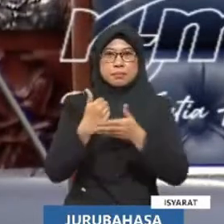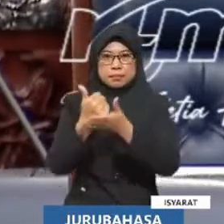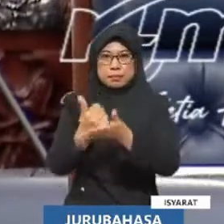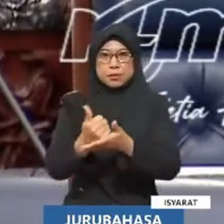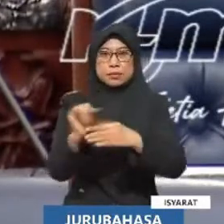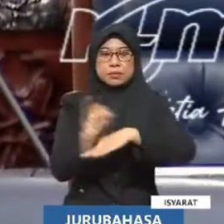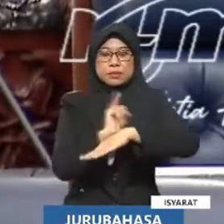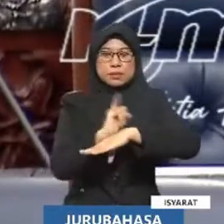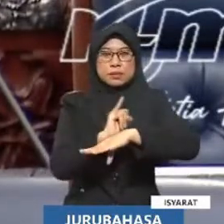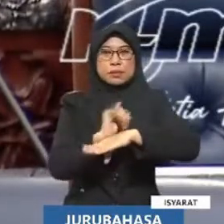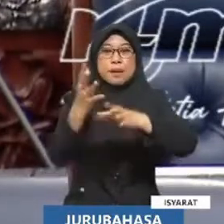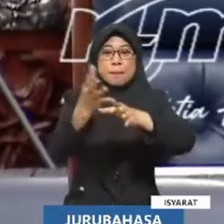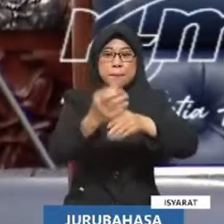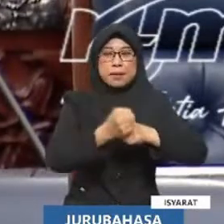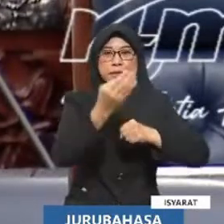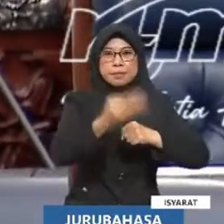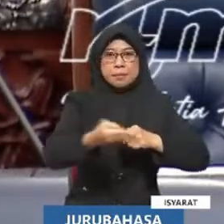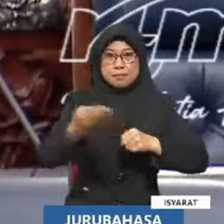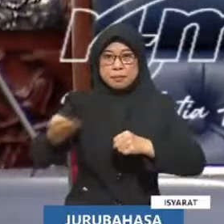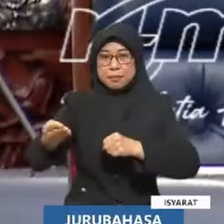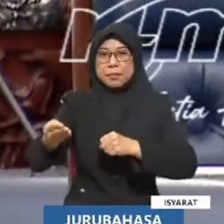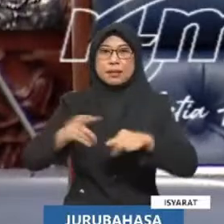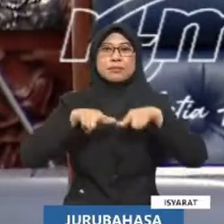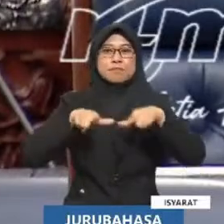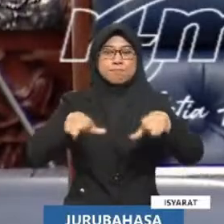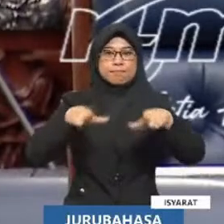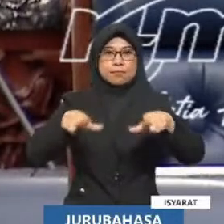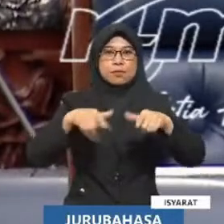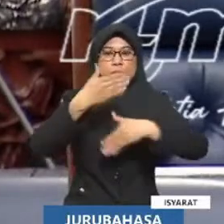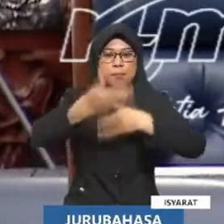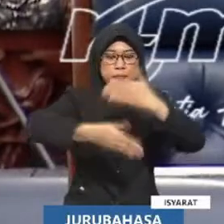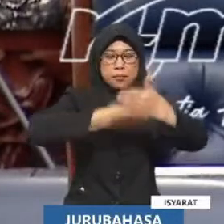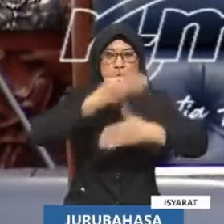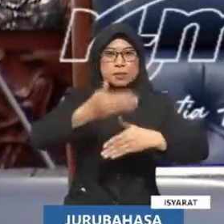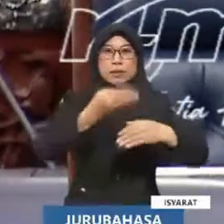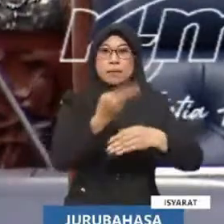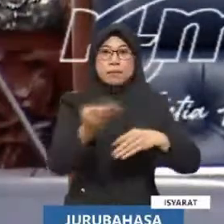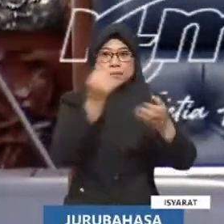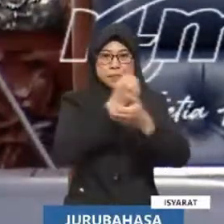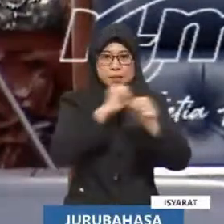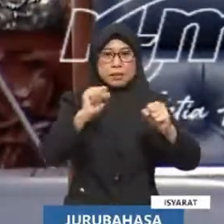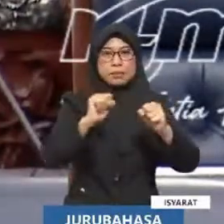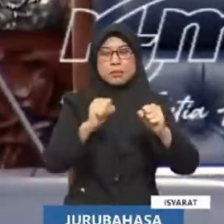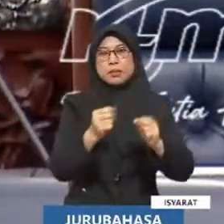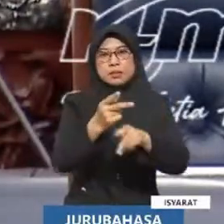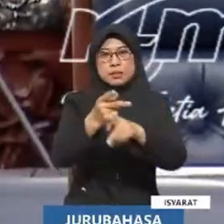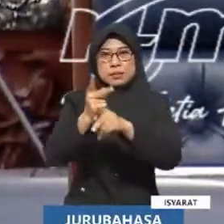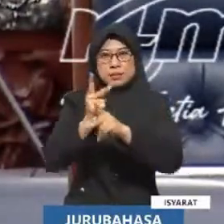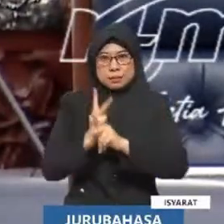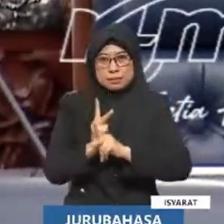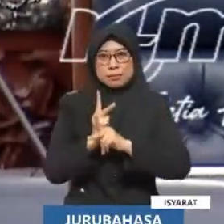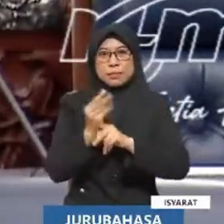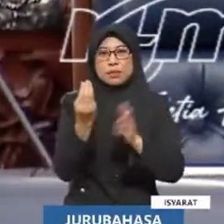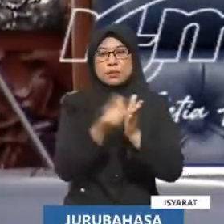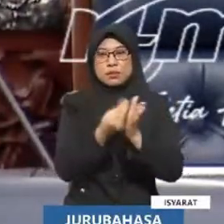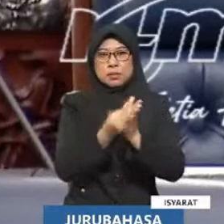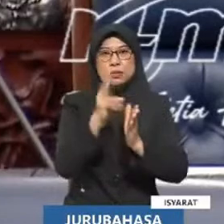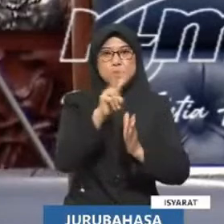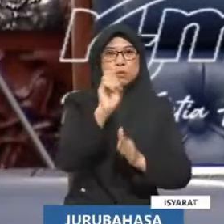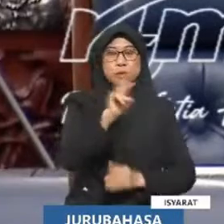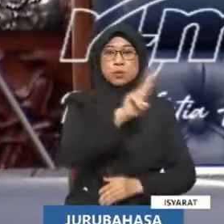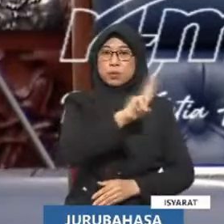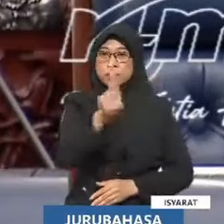Indah skytropolis bahan mentah yang akan digunakan untuk proses kan produk siap jumlah pinjaman maksimum yang diberikan Allah